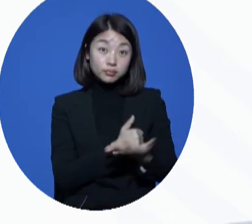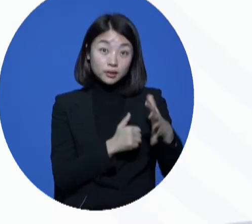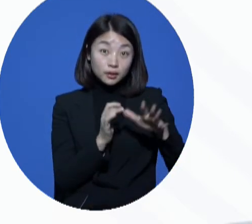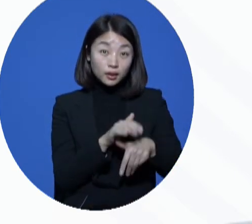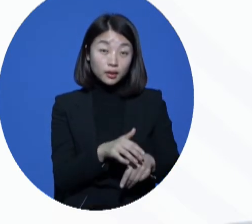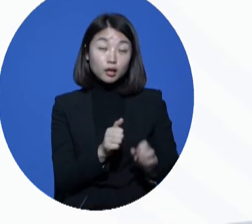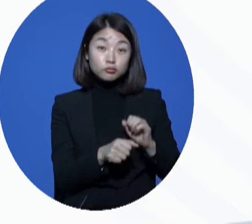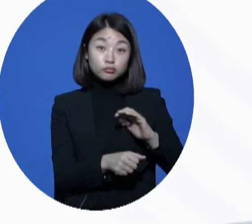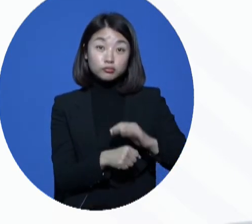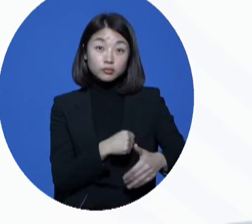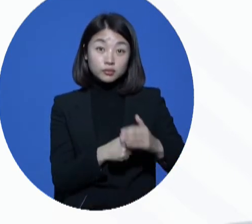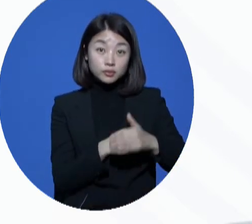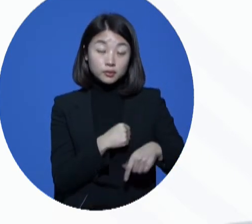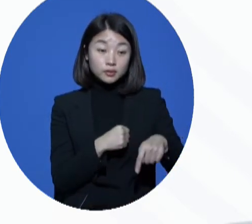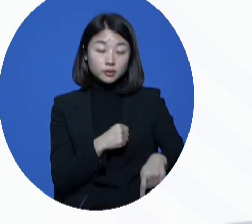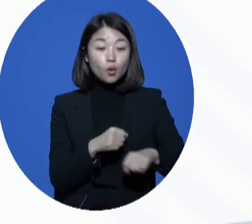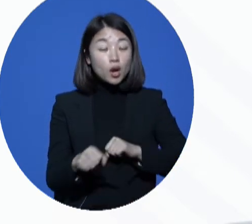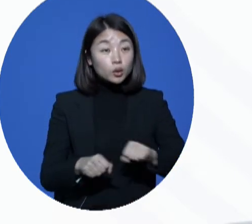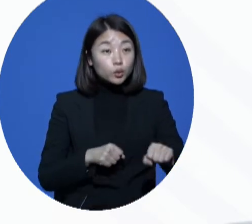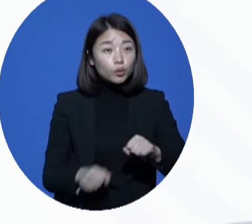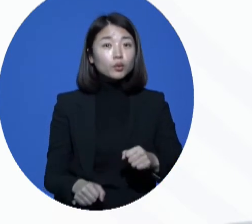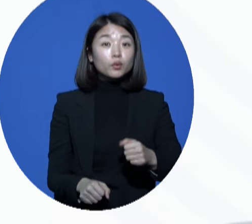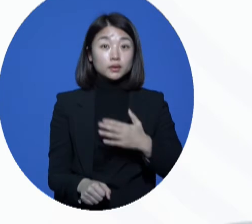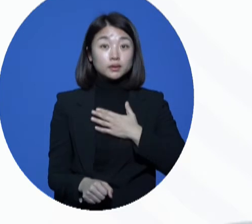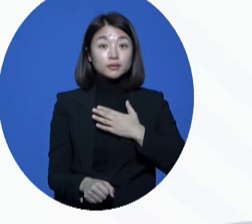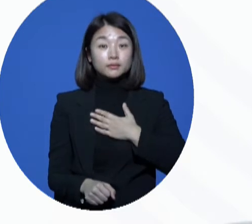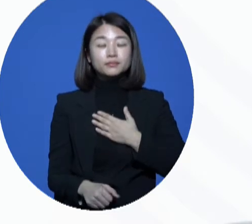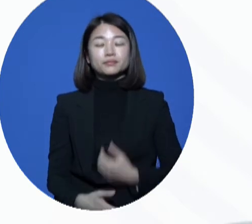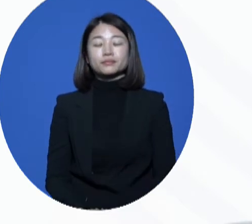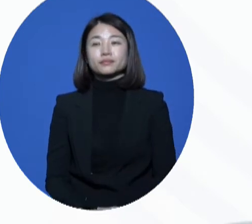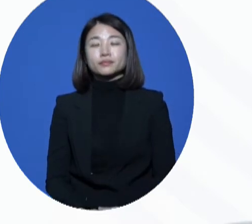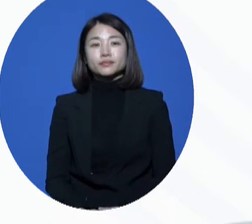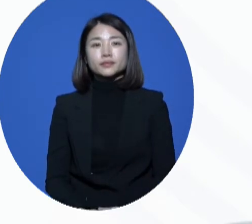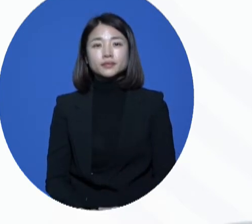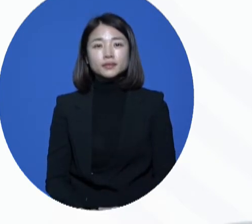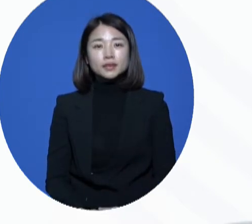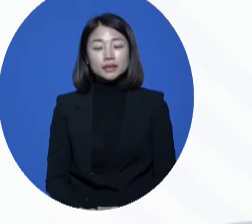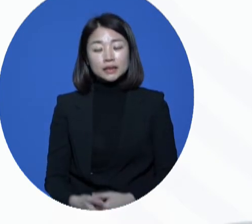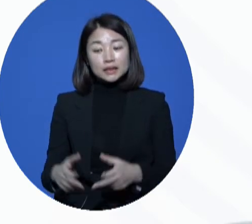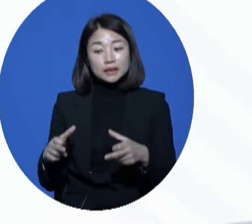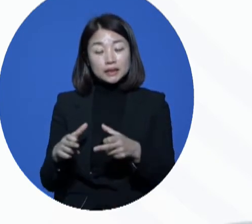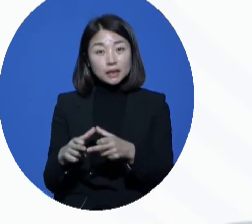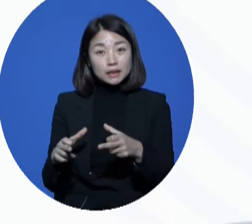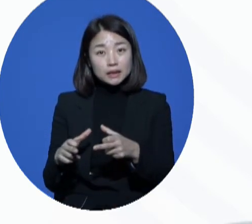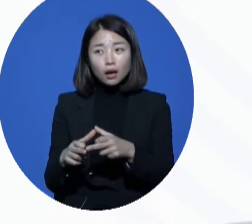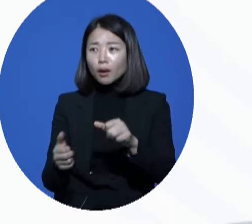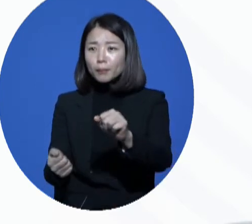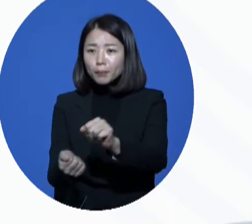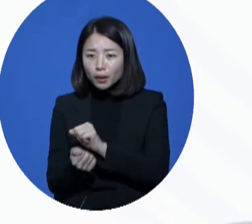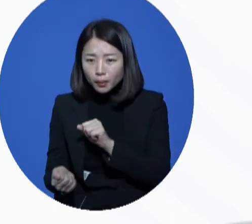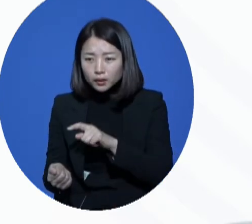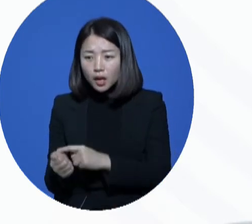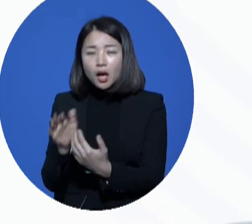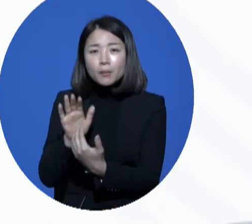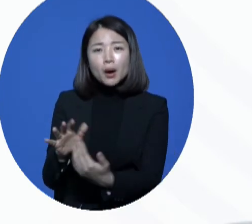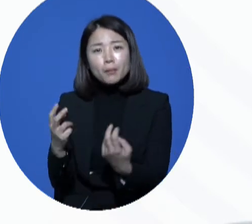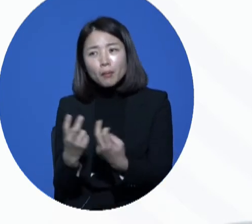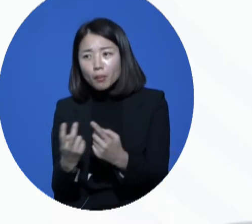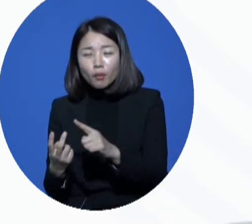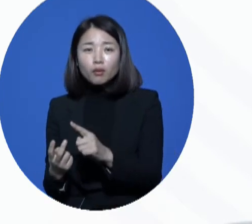사실 대구에서 이 활동한 사람으로서는 당시 장애인 감염병 매뉴얼 자체가 없었습니다.